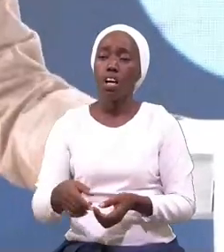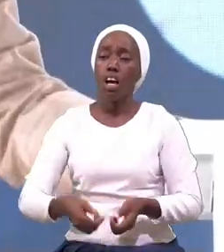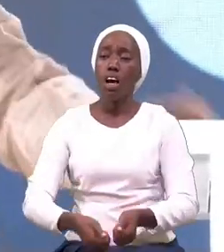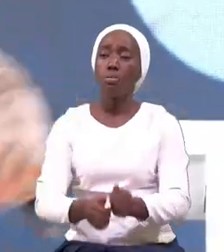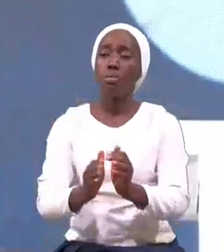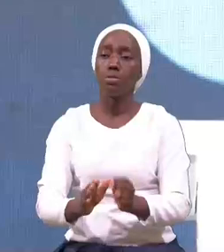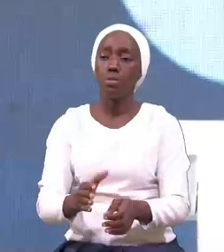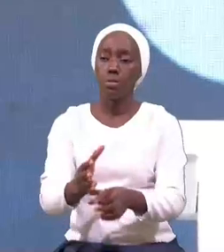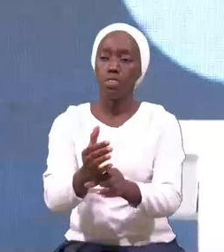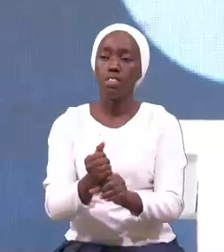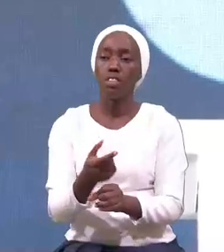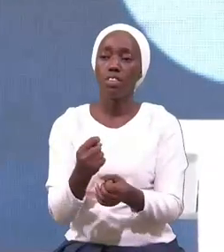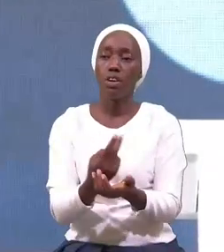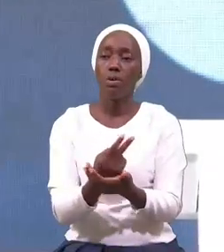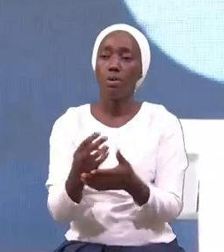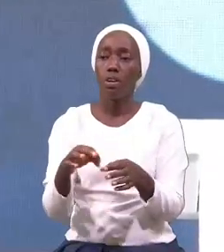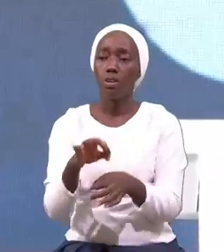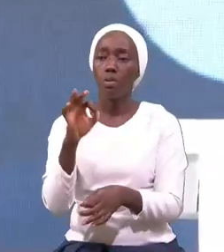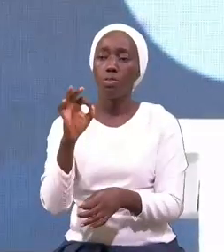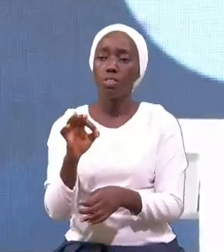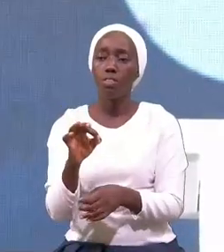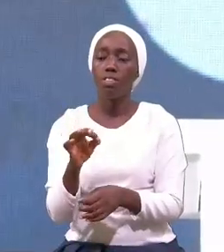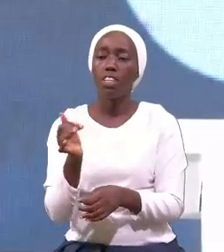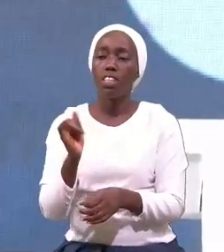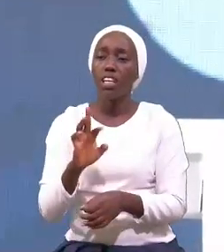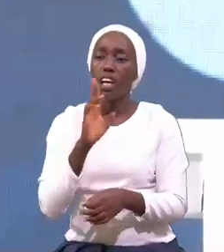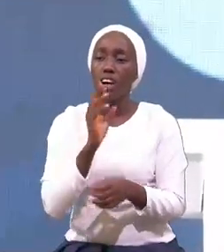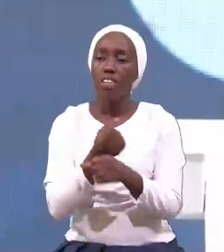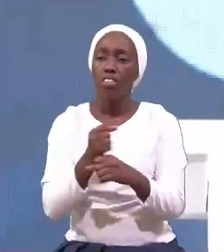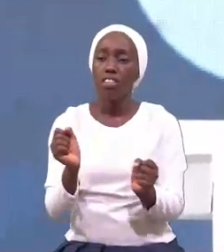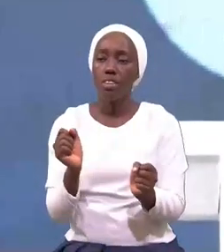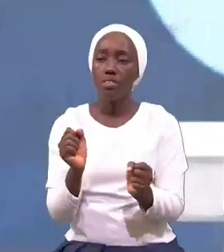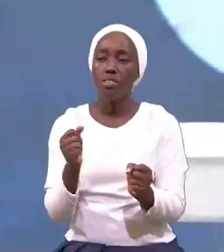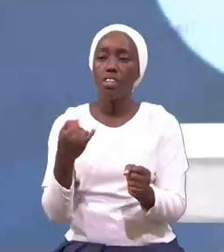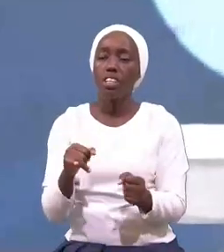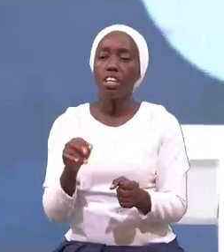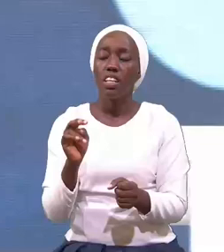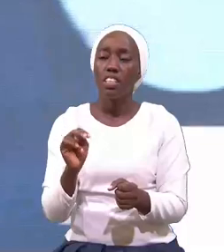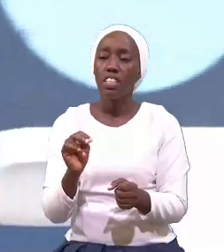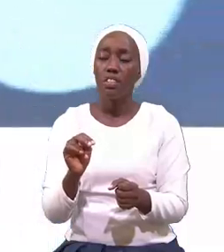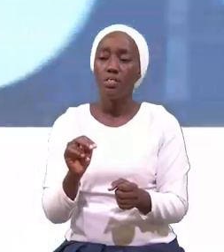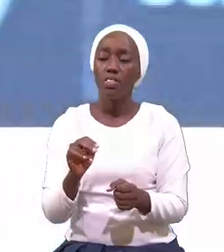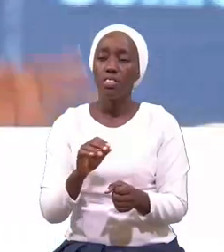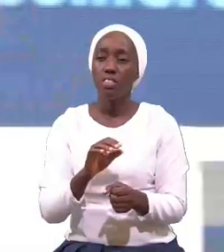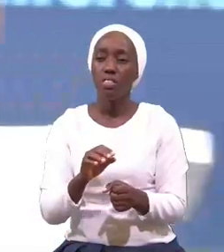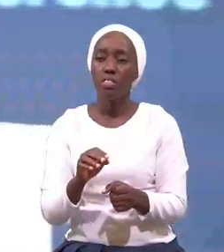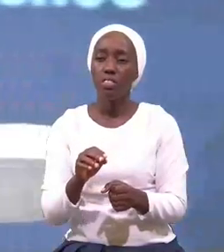Ces apôtres ont reçu le Saint-Esprit. Ils étaient sauvés. Leur nom était écrit au